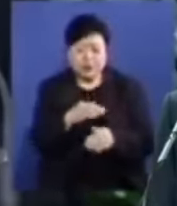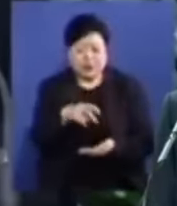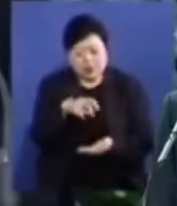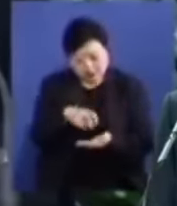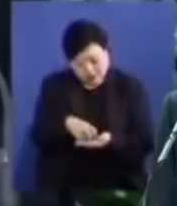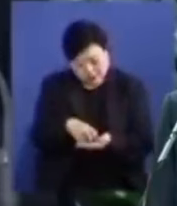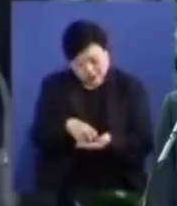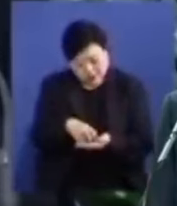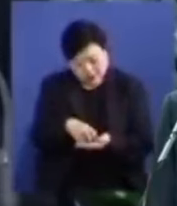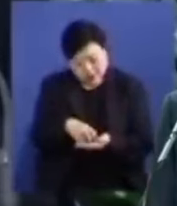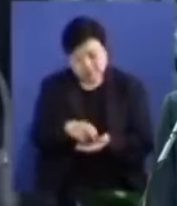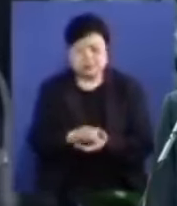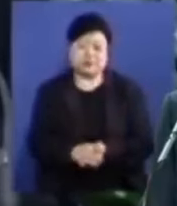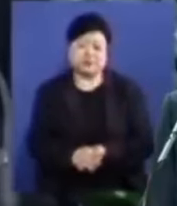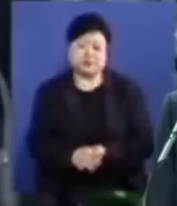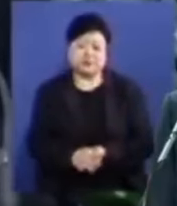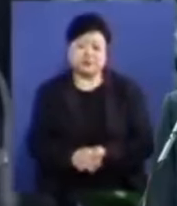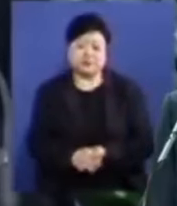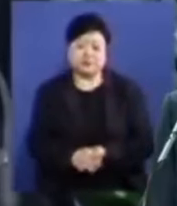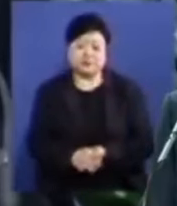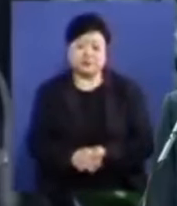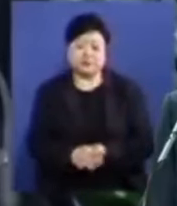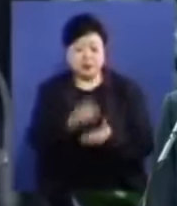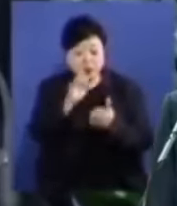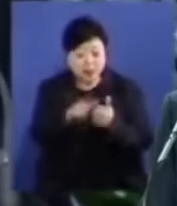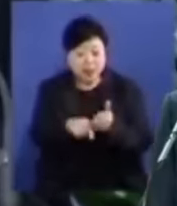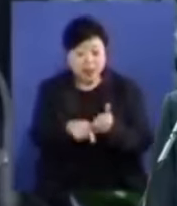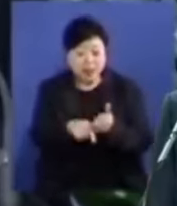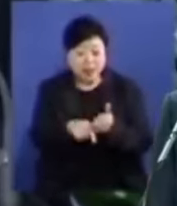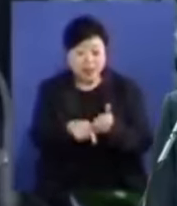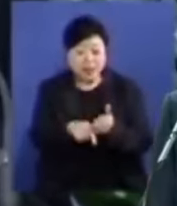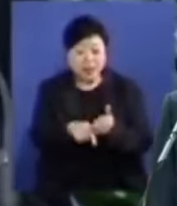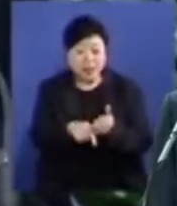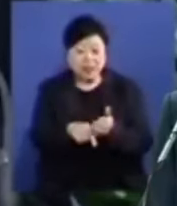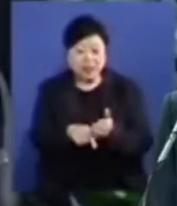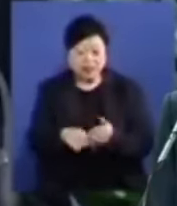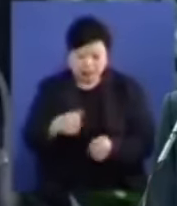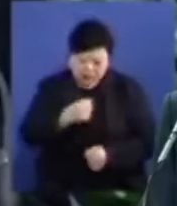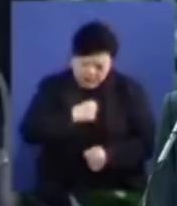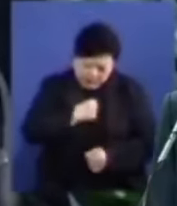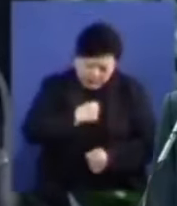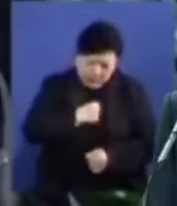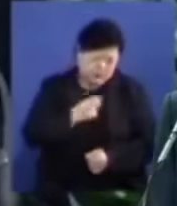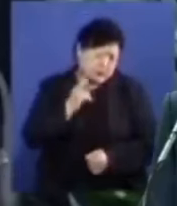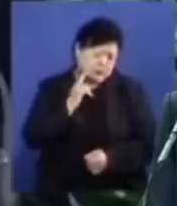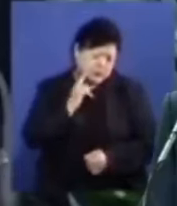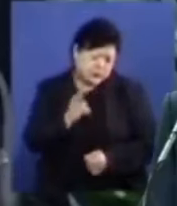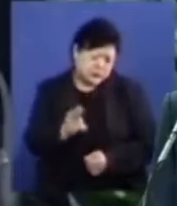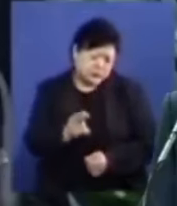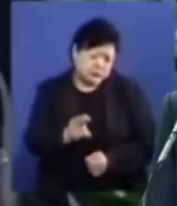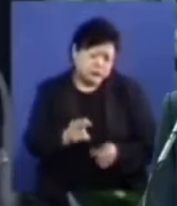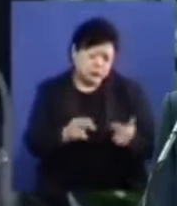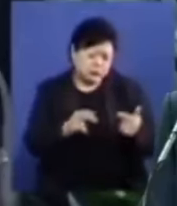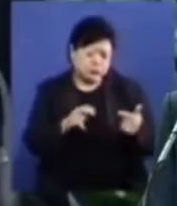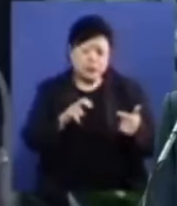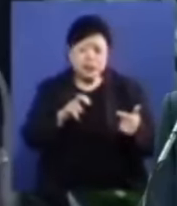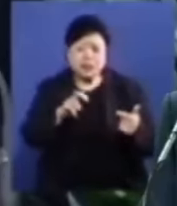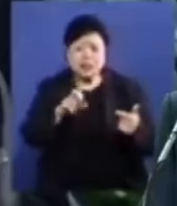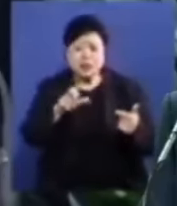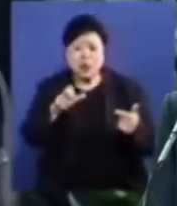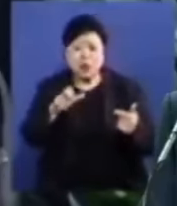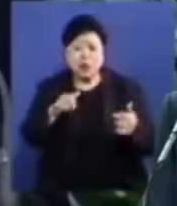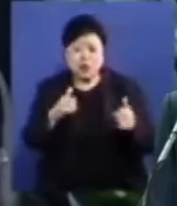쪼그리고 앉아있을 때 그때 이 비통한 심정은 말로 다 할 수 없다. 6.25 사면으로 부산만